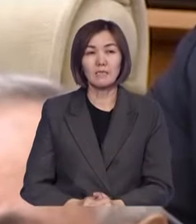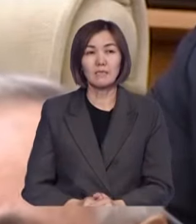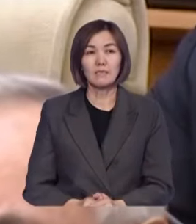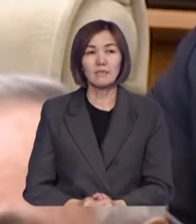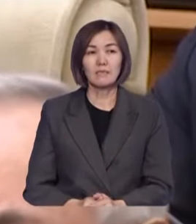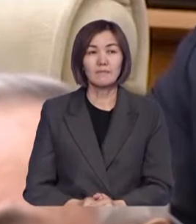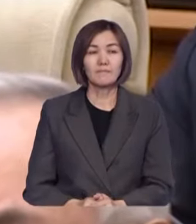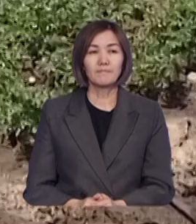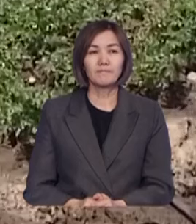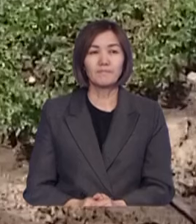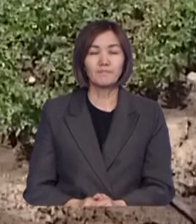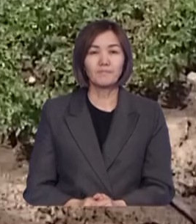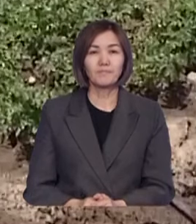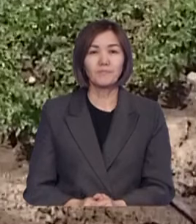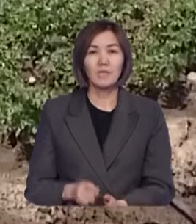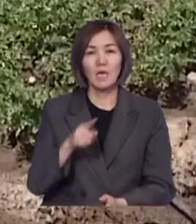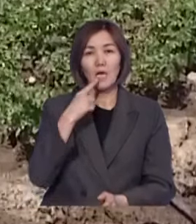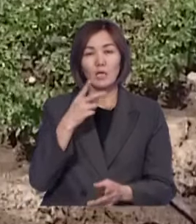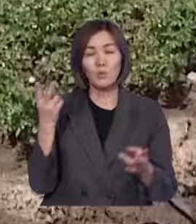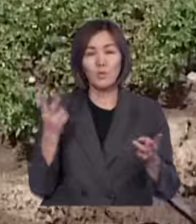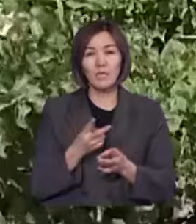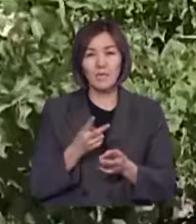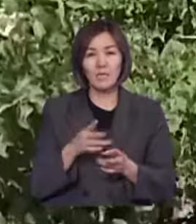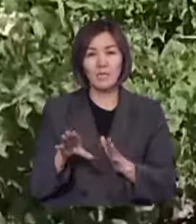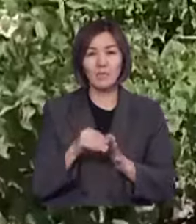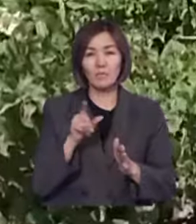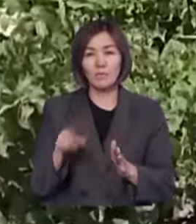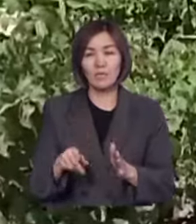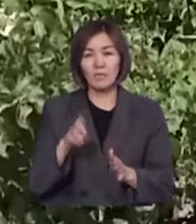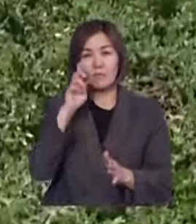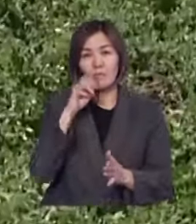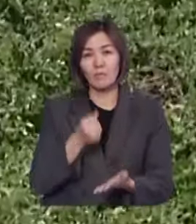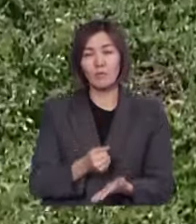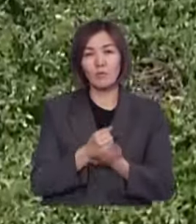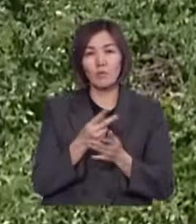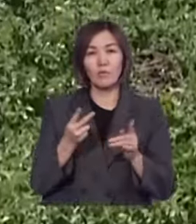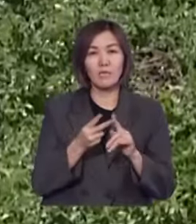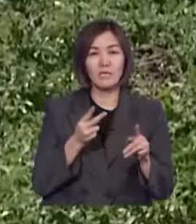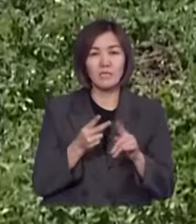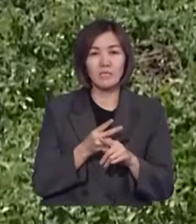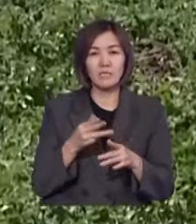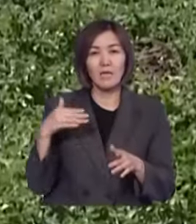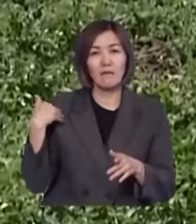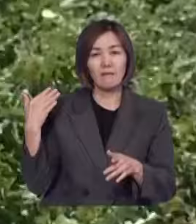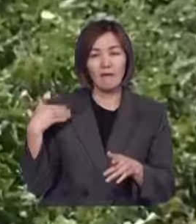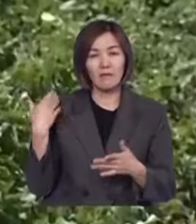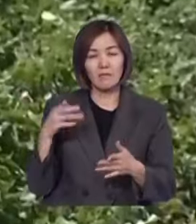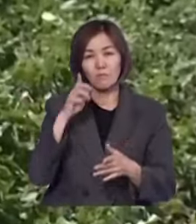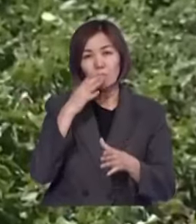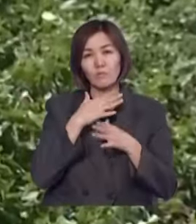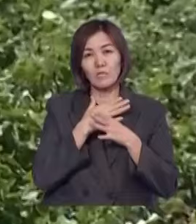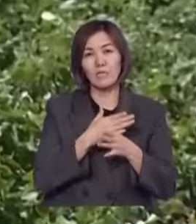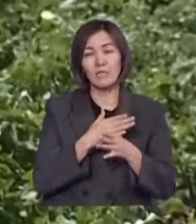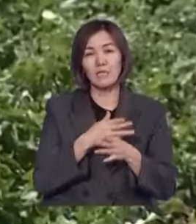мүмкіндік береді деп санаймыз. Айта кету керек, депутат айтқан мемлекетті қолдаудың екіншісі, яғни тыңайтқыштарды субсидиялау